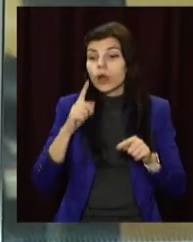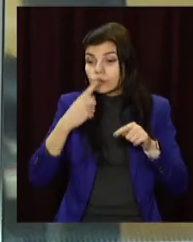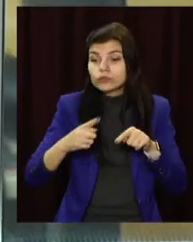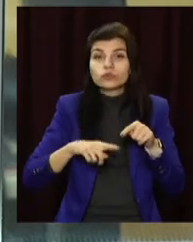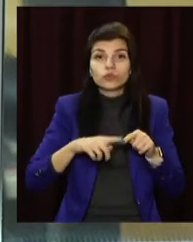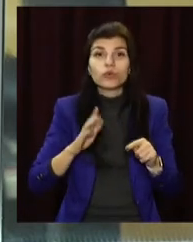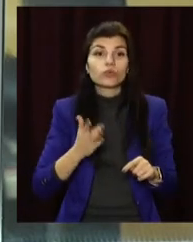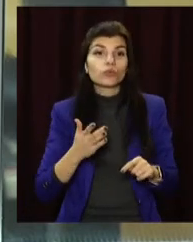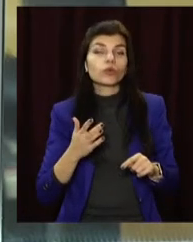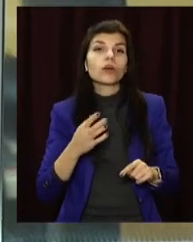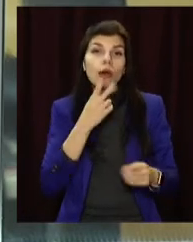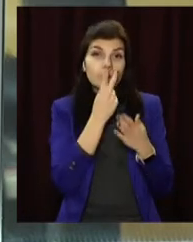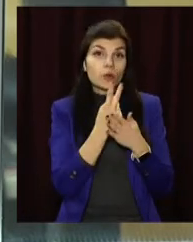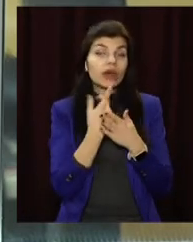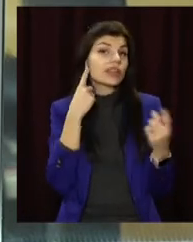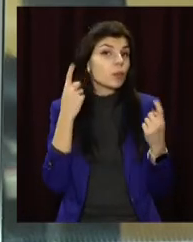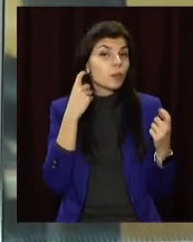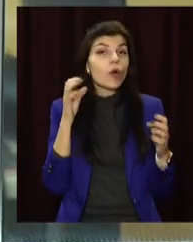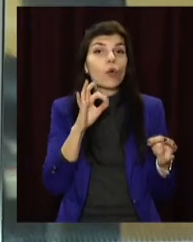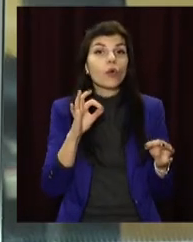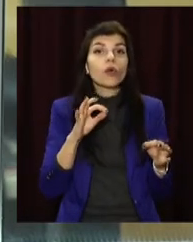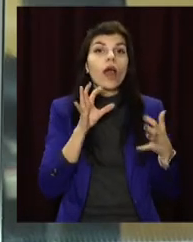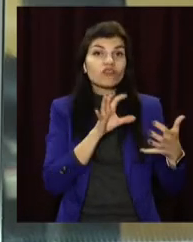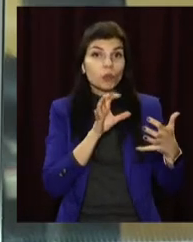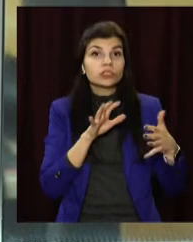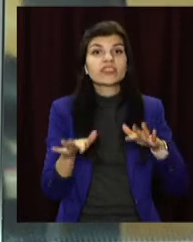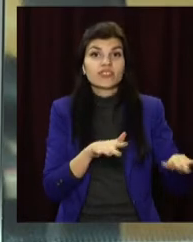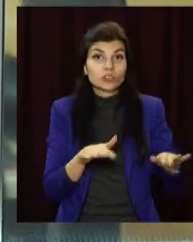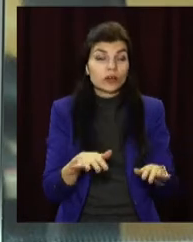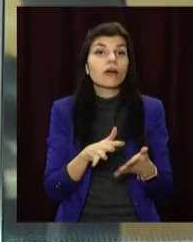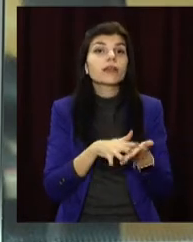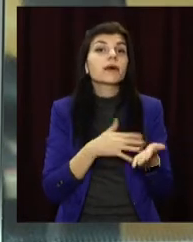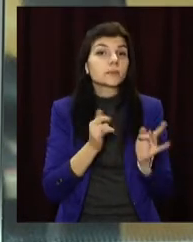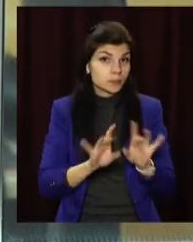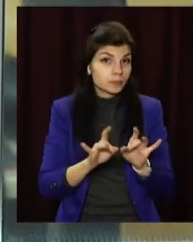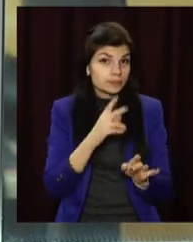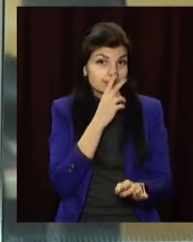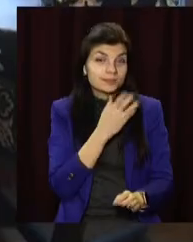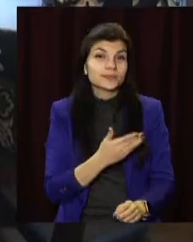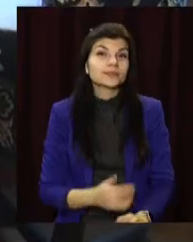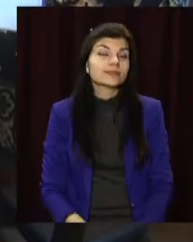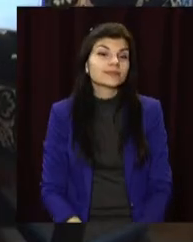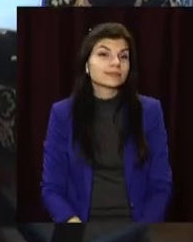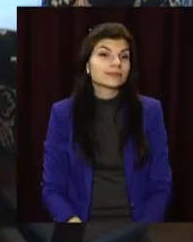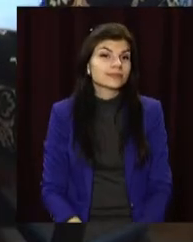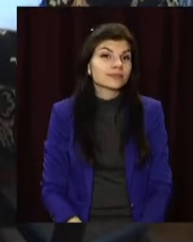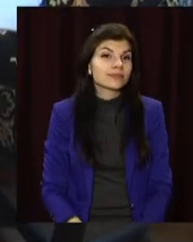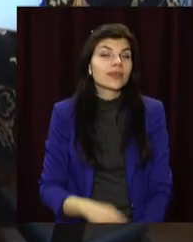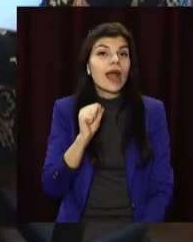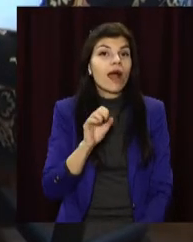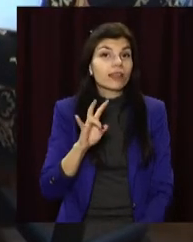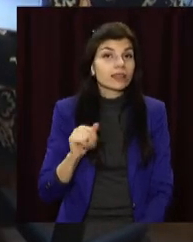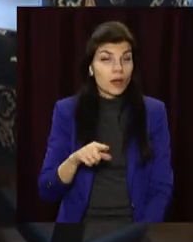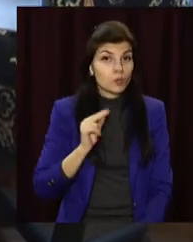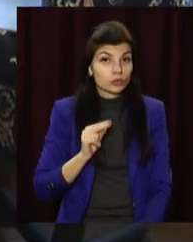з'являться показчики, де відображатиметься інформація про рух міських автобусів. Подробиці далі в сюжеті. Анна